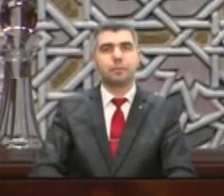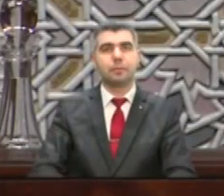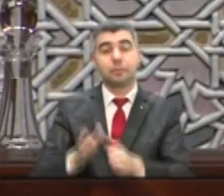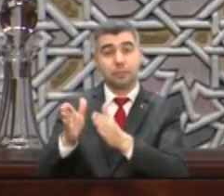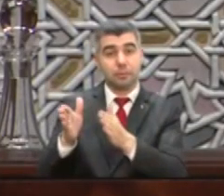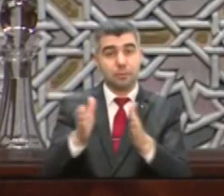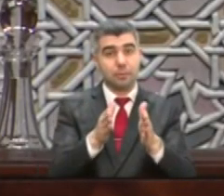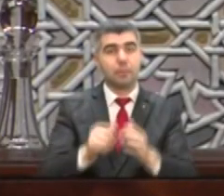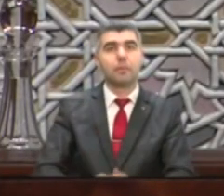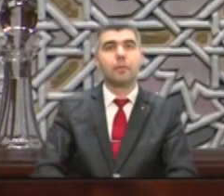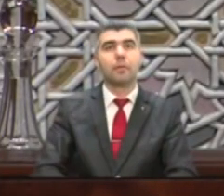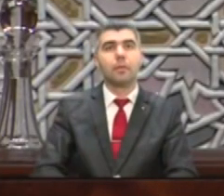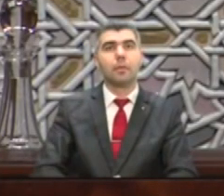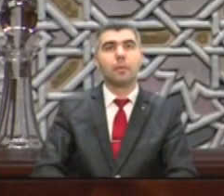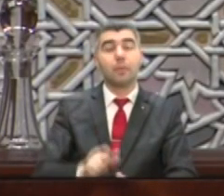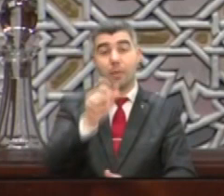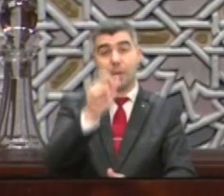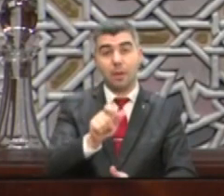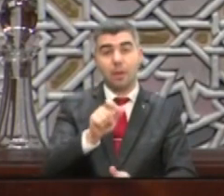الكلمة الآن للسيد